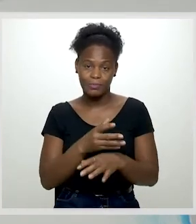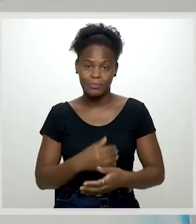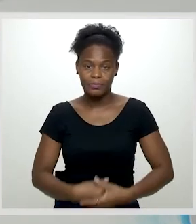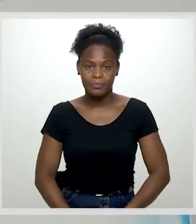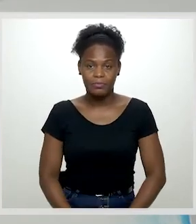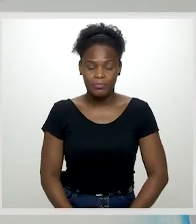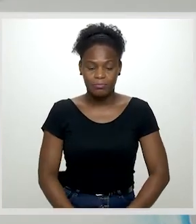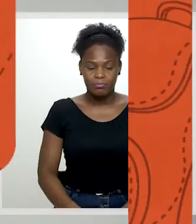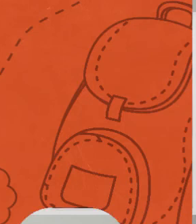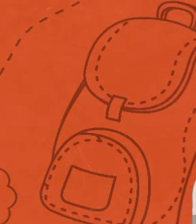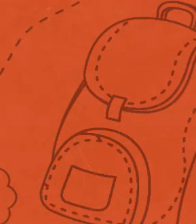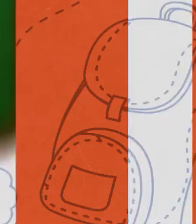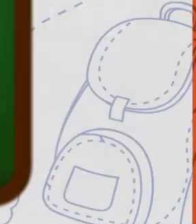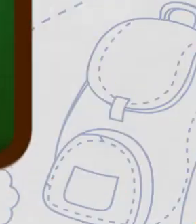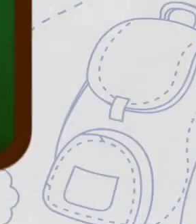qui suivent.